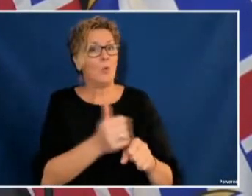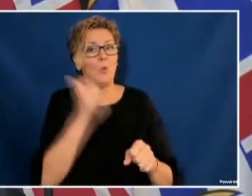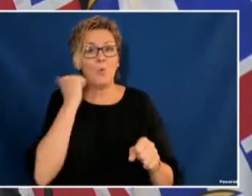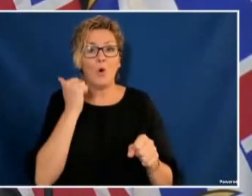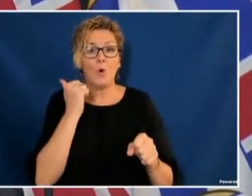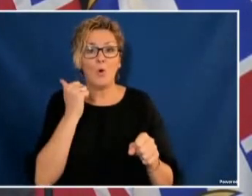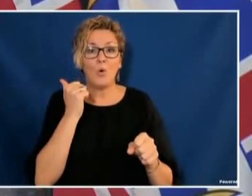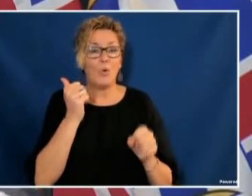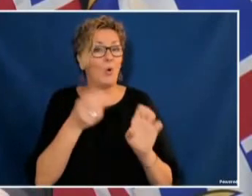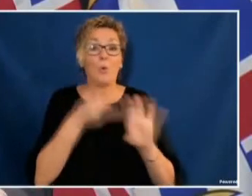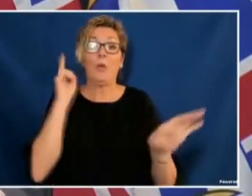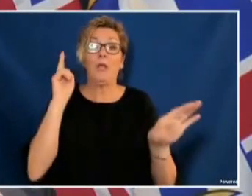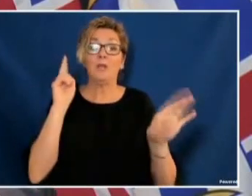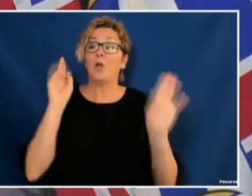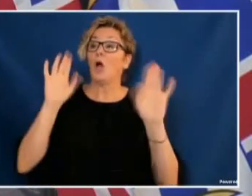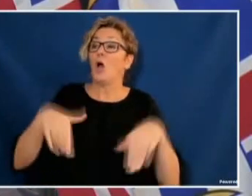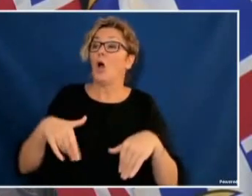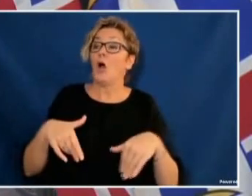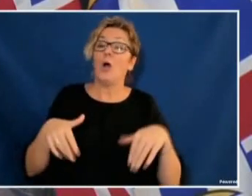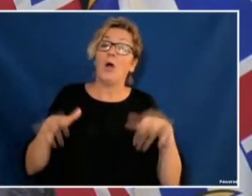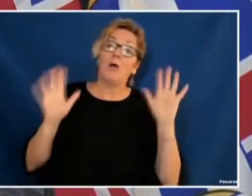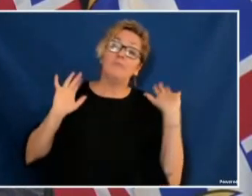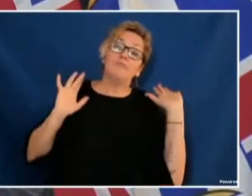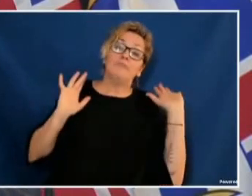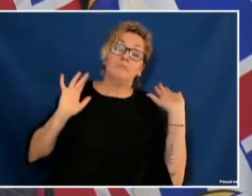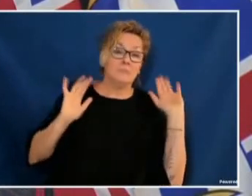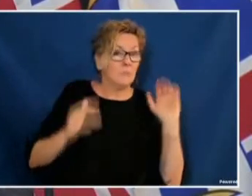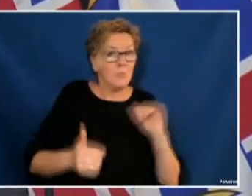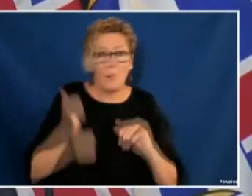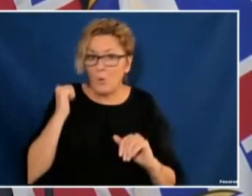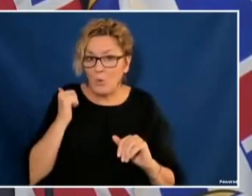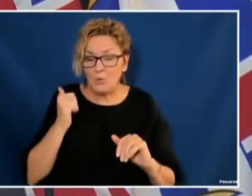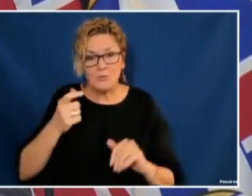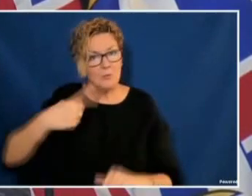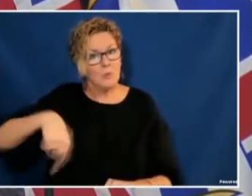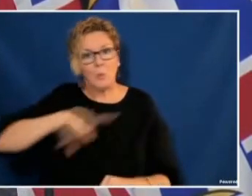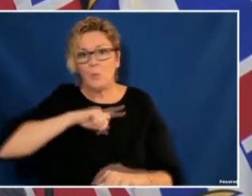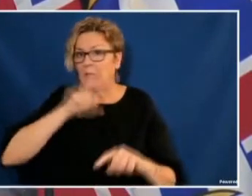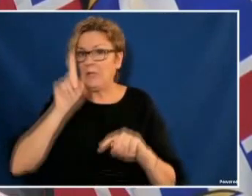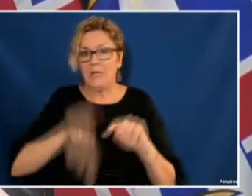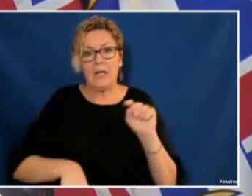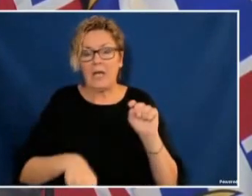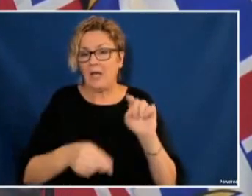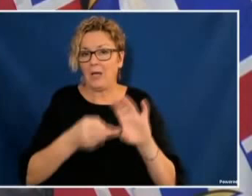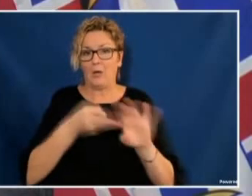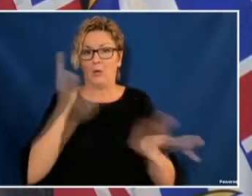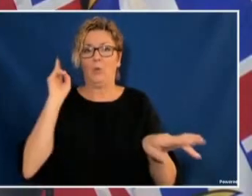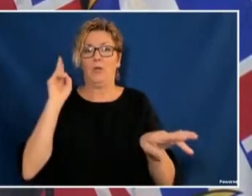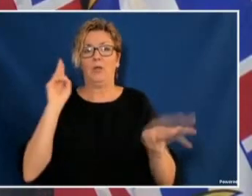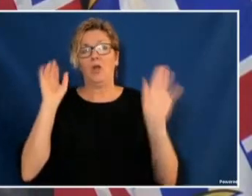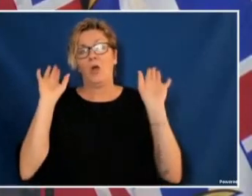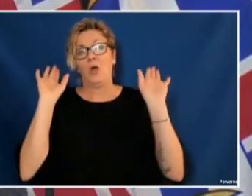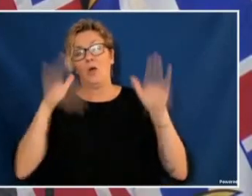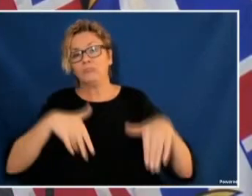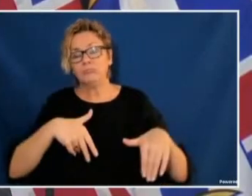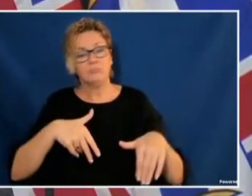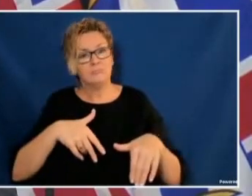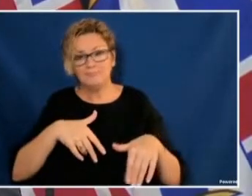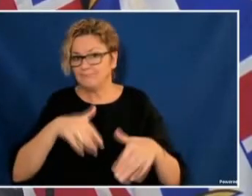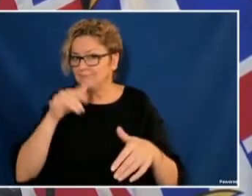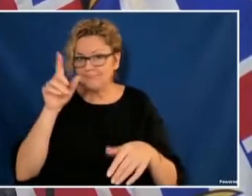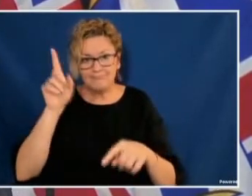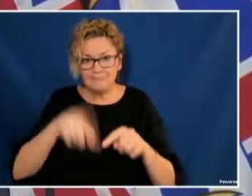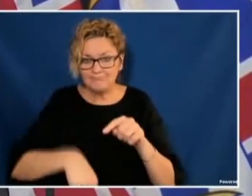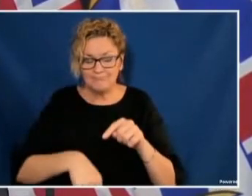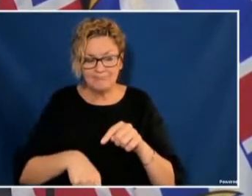596 nouveaux cas se sont ajoutés. Parmi l'ensemble des cas confirmés de COVID-19, 316 personnes